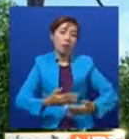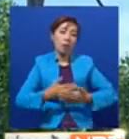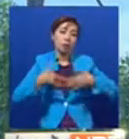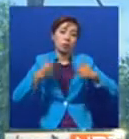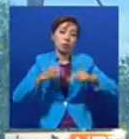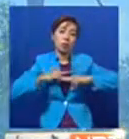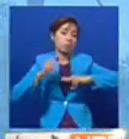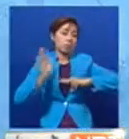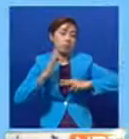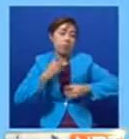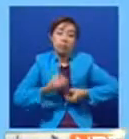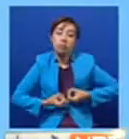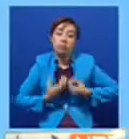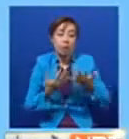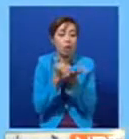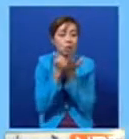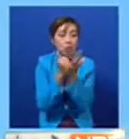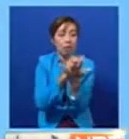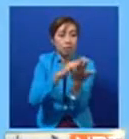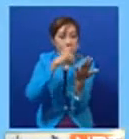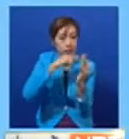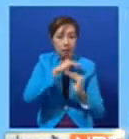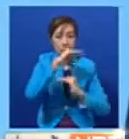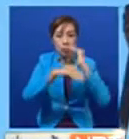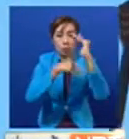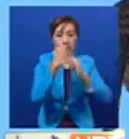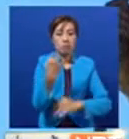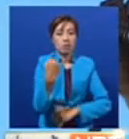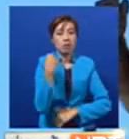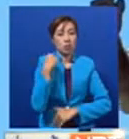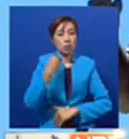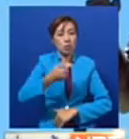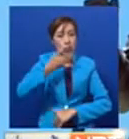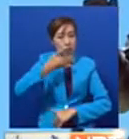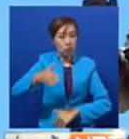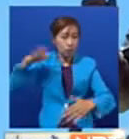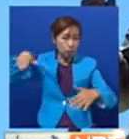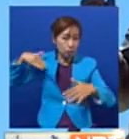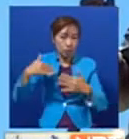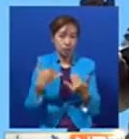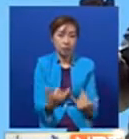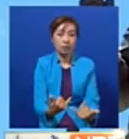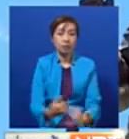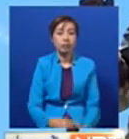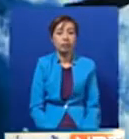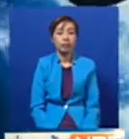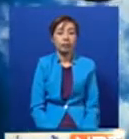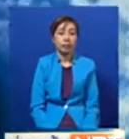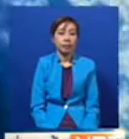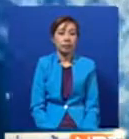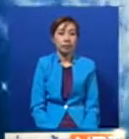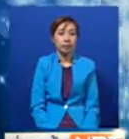ค์นำมาซึ่งความเจริญและความเป็นปึกแผ่นของชาติไทยจวบจนปัจจุบัน